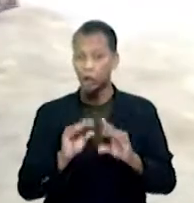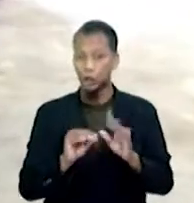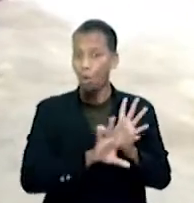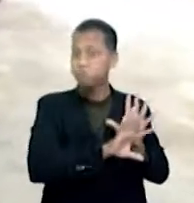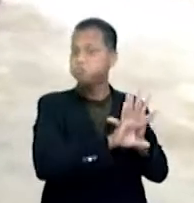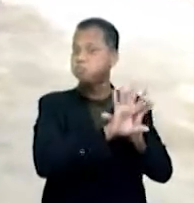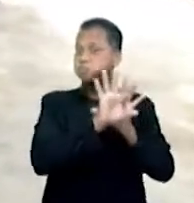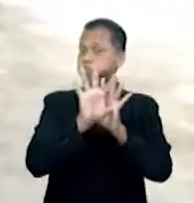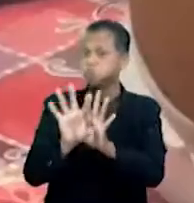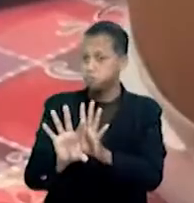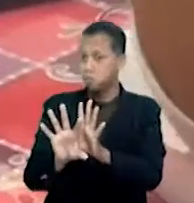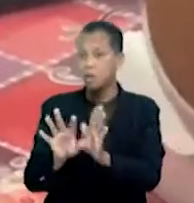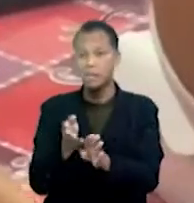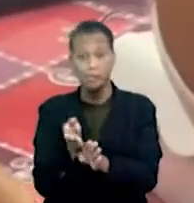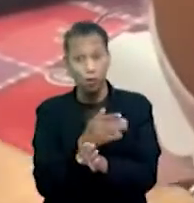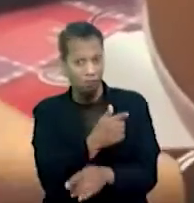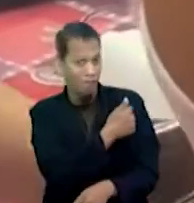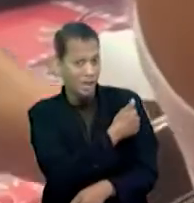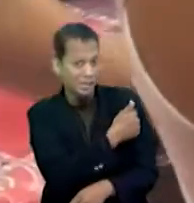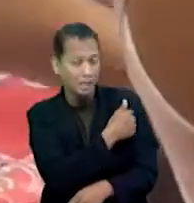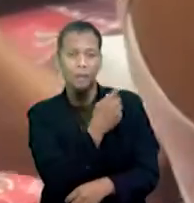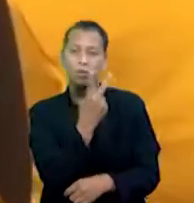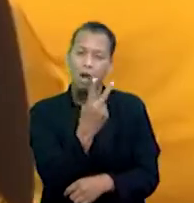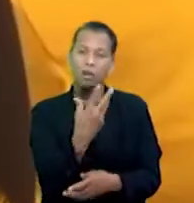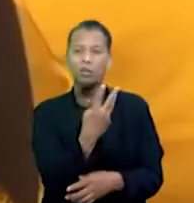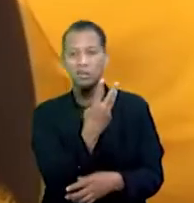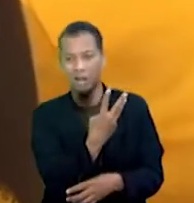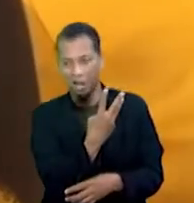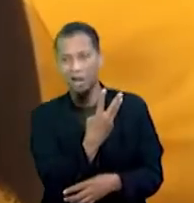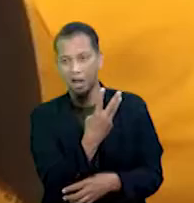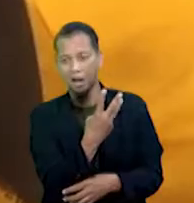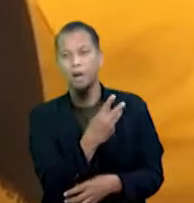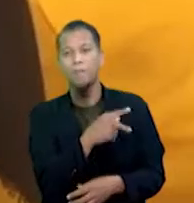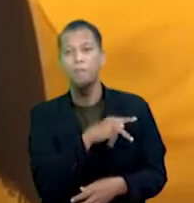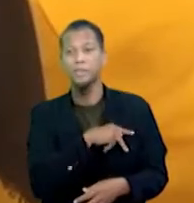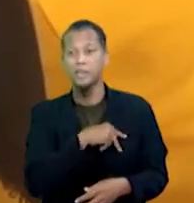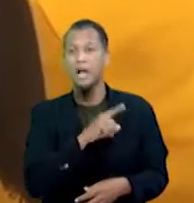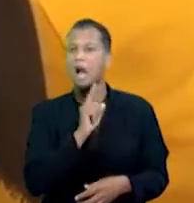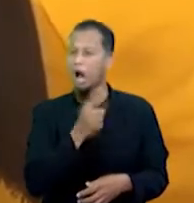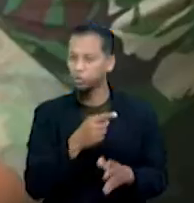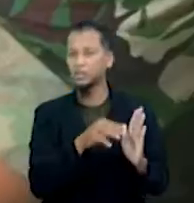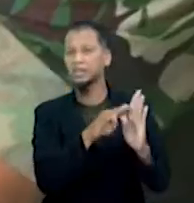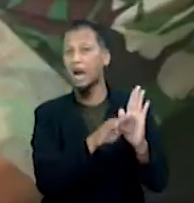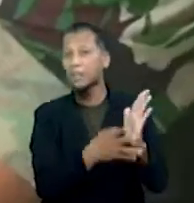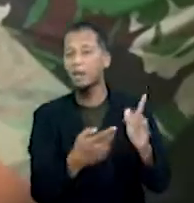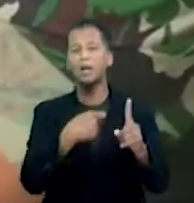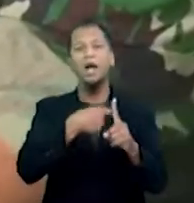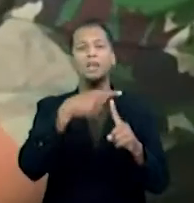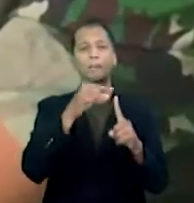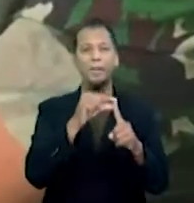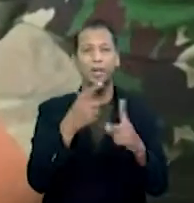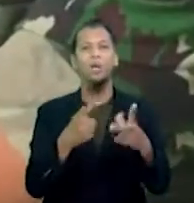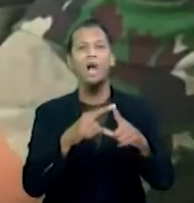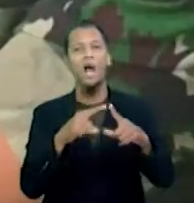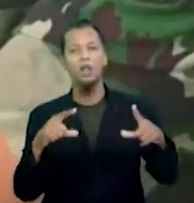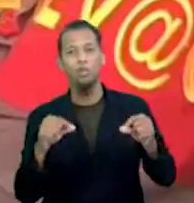Sebelum menerima suntik vaksin dosis ketiga atau booster, peserta diwajibkan membawa persyaratan fotokopi KTP dan kartu vaksin.